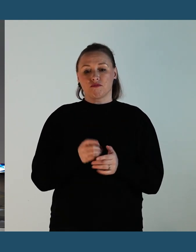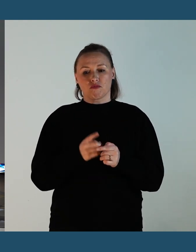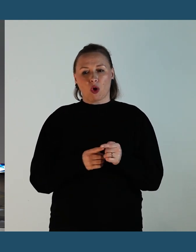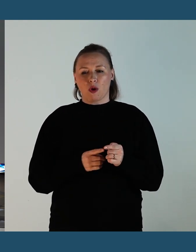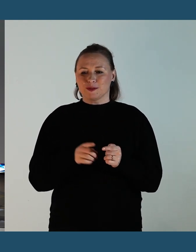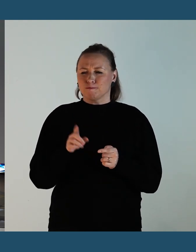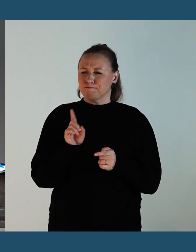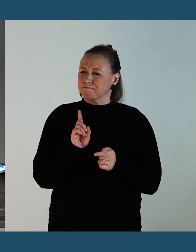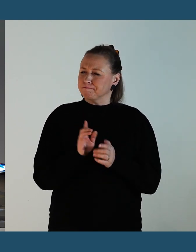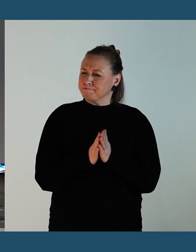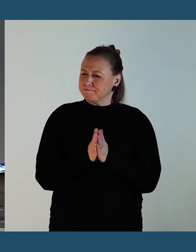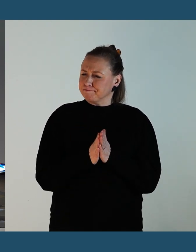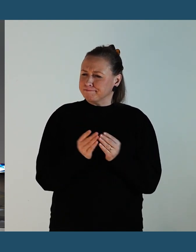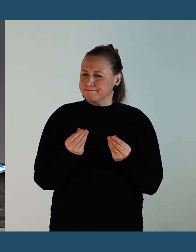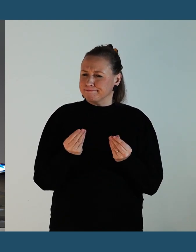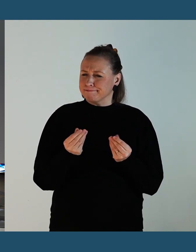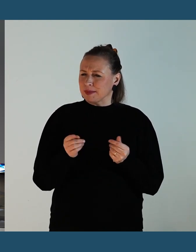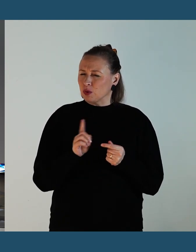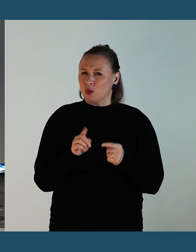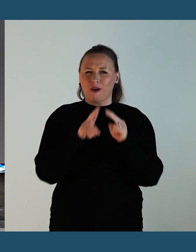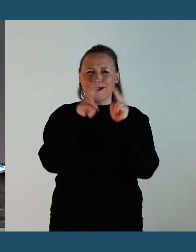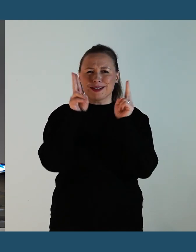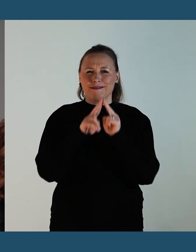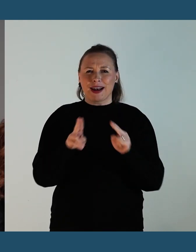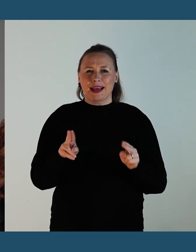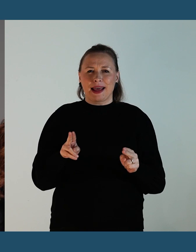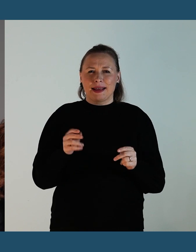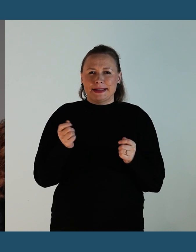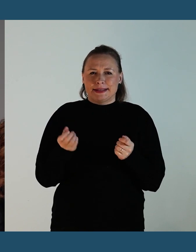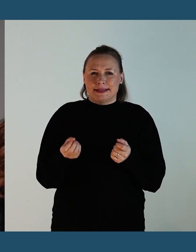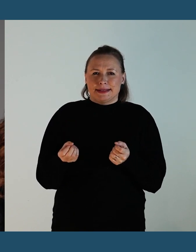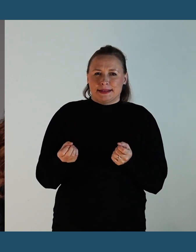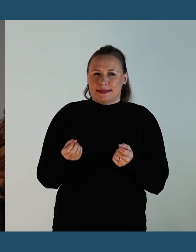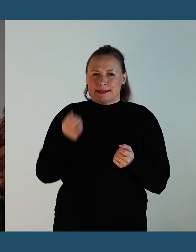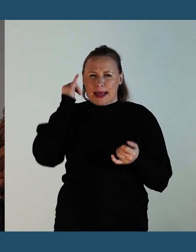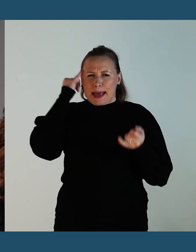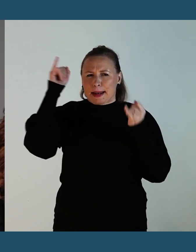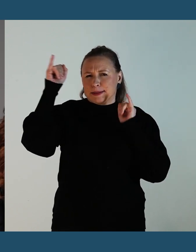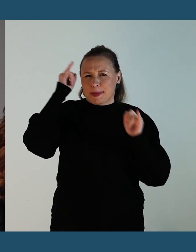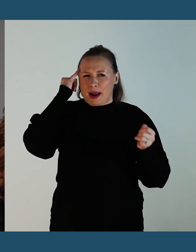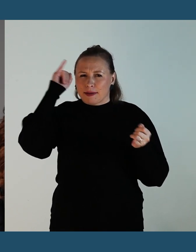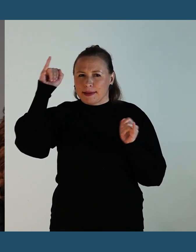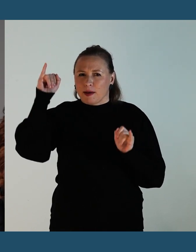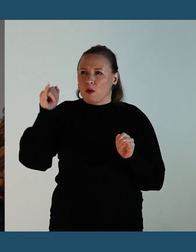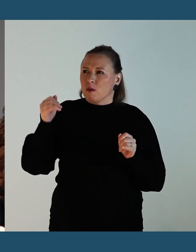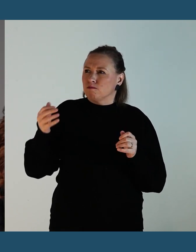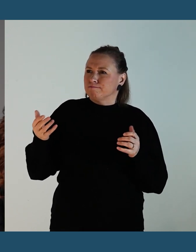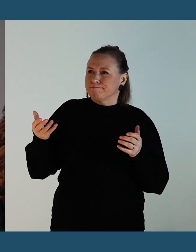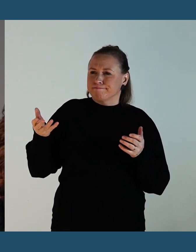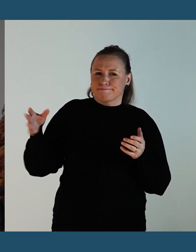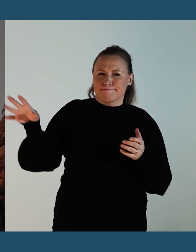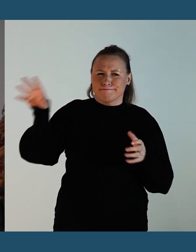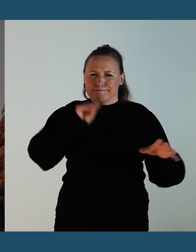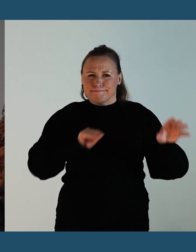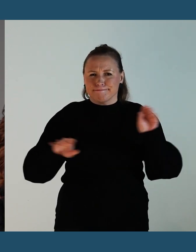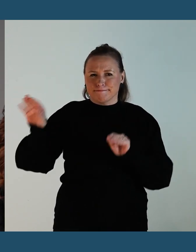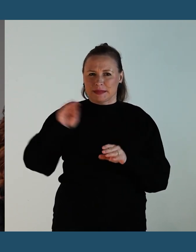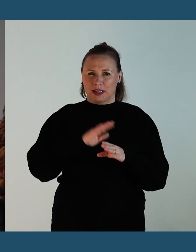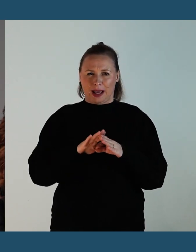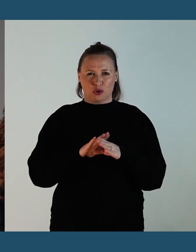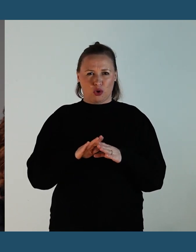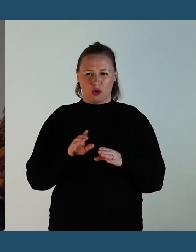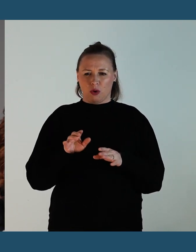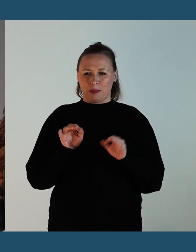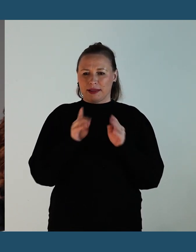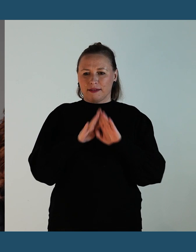kansainväliset niinku inspiraatiot, hyvä keino lisätä sitä tietoisuutta, että monien tämmöisten